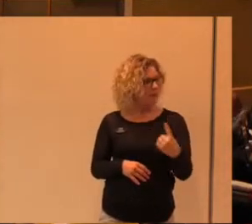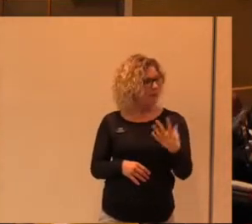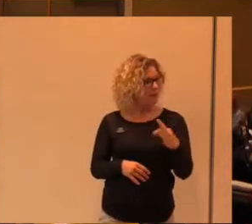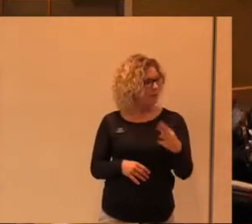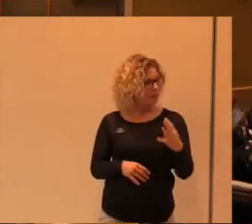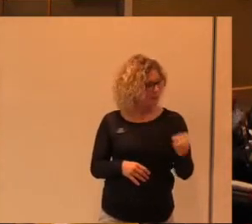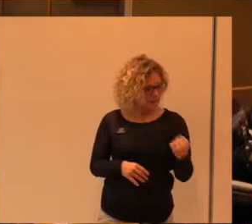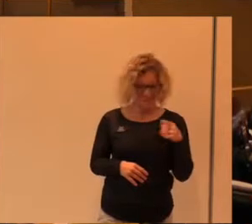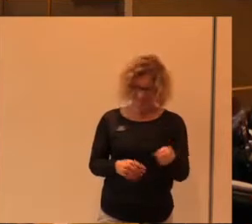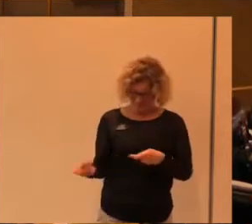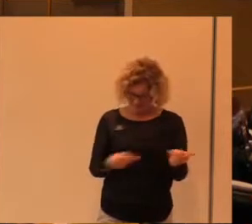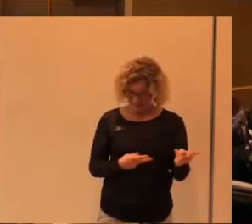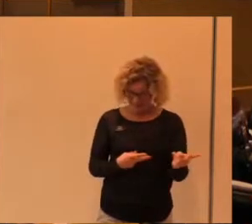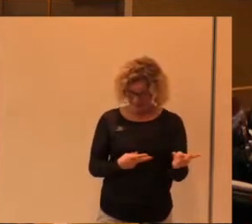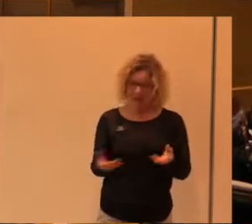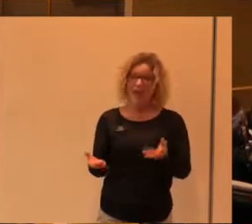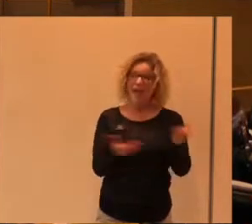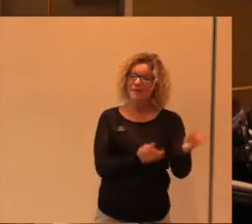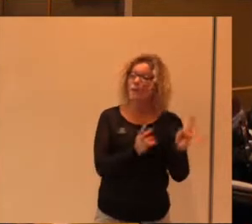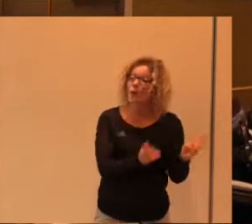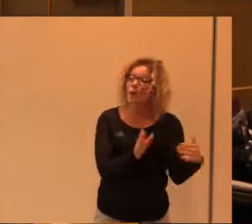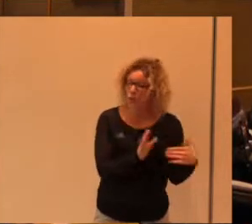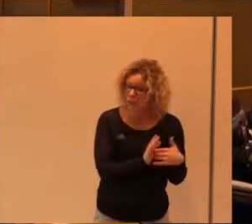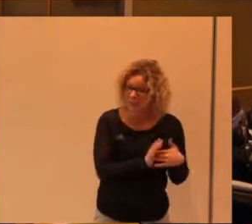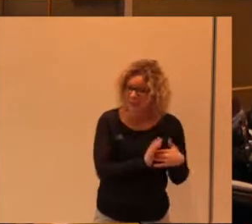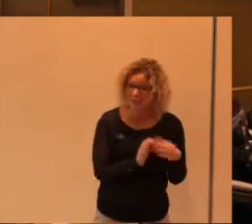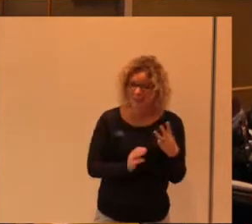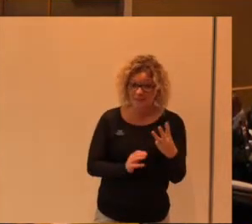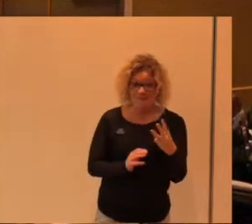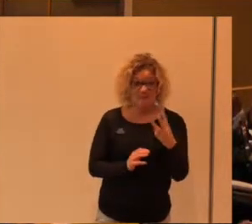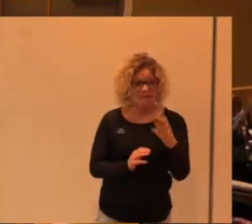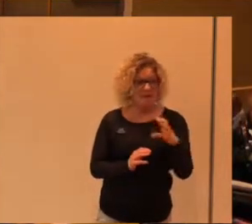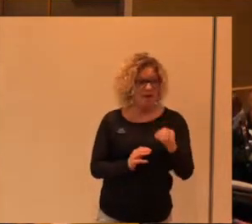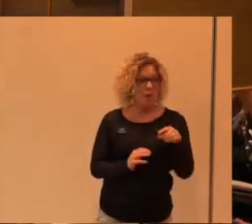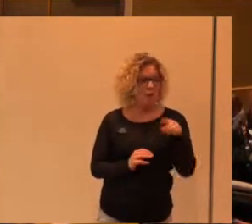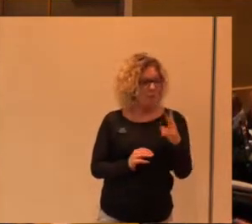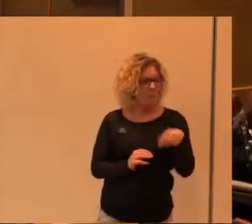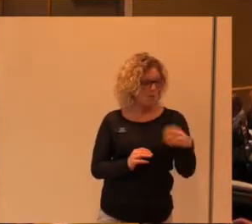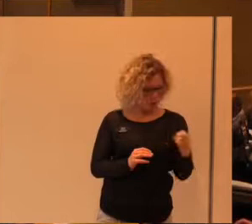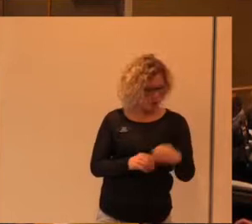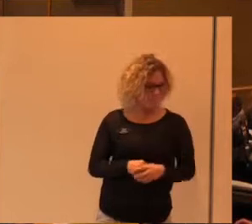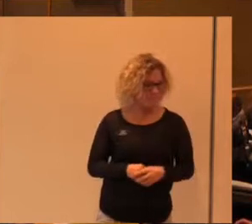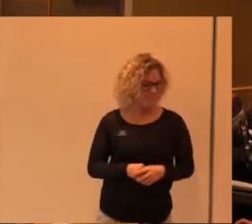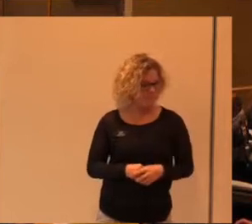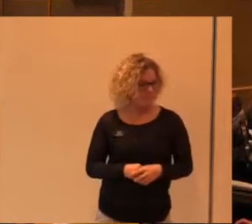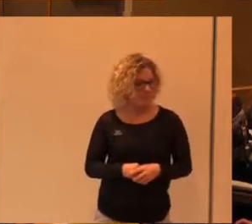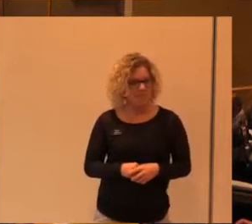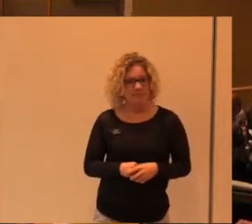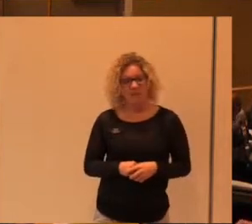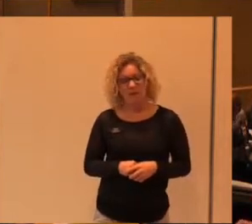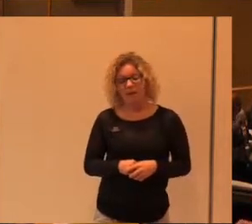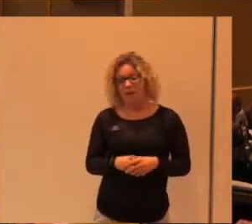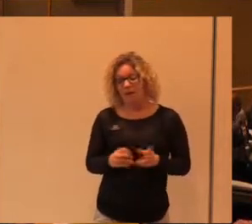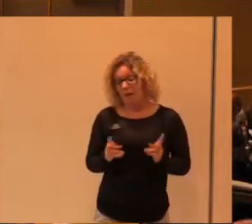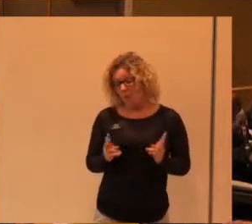EN301549. Den standarden hänvisar också till WCAG 2.0. Och sen så är det så